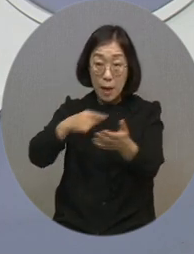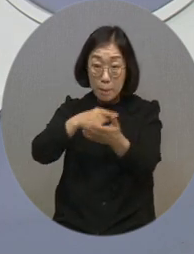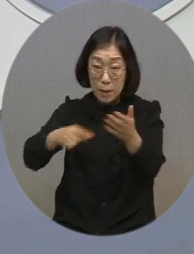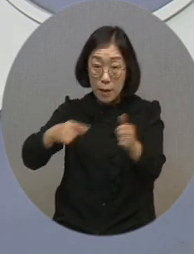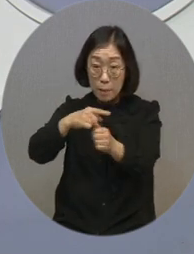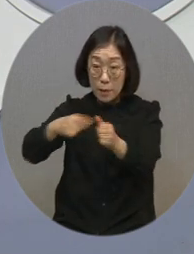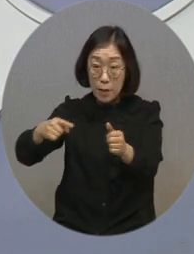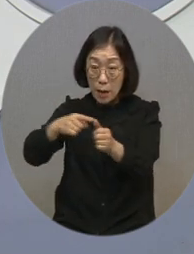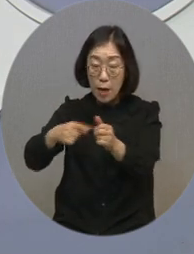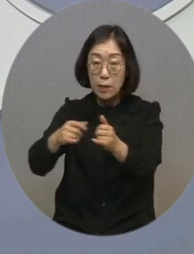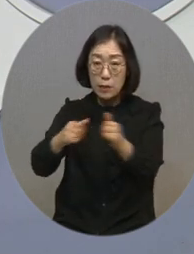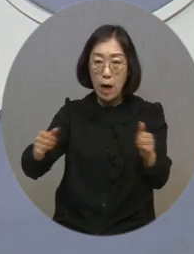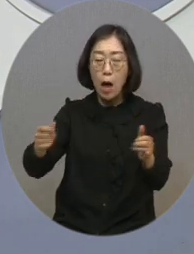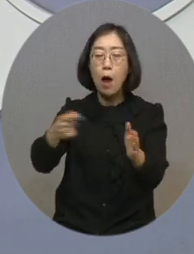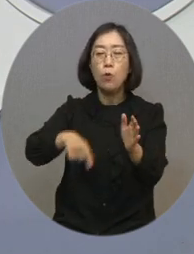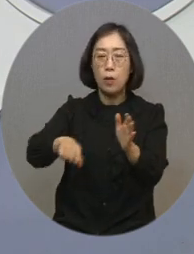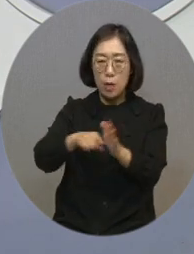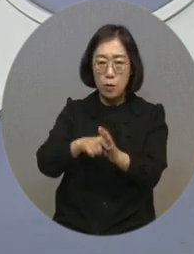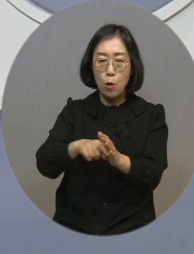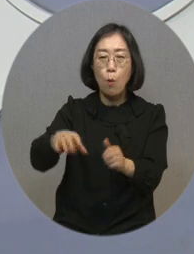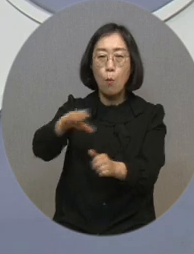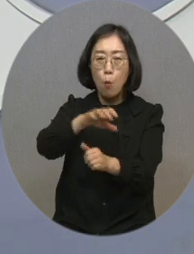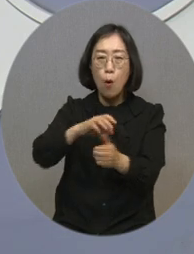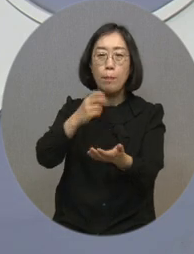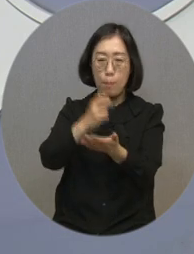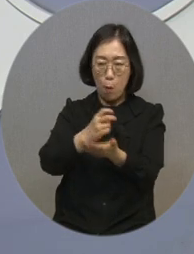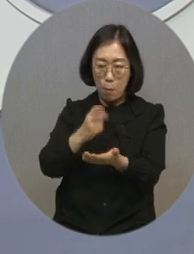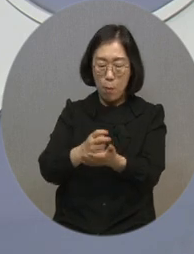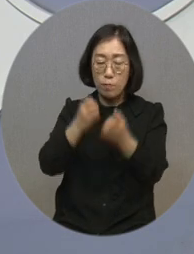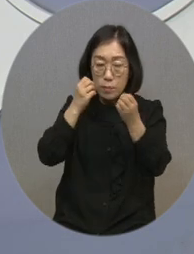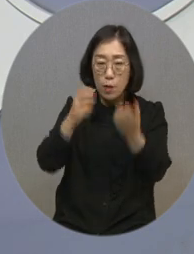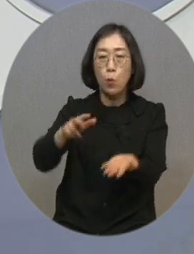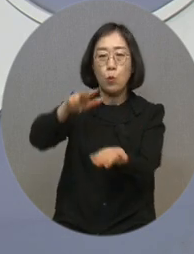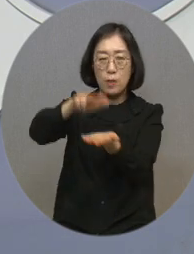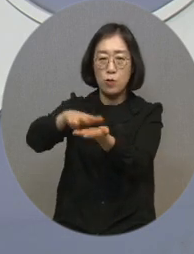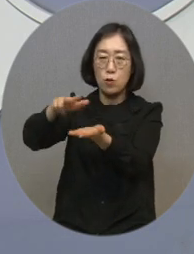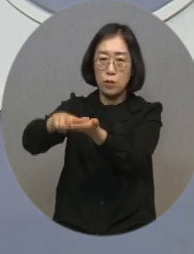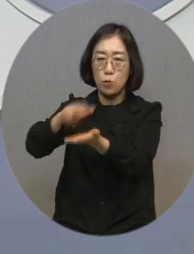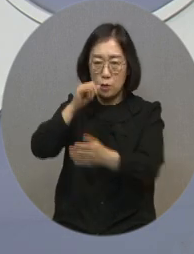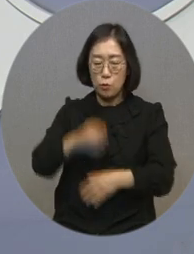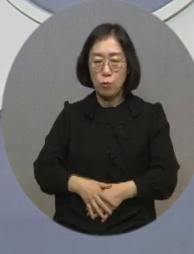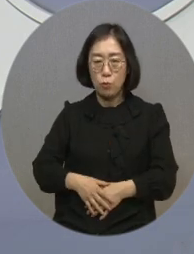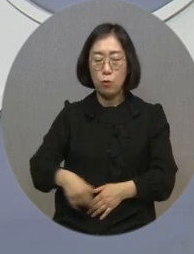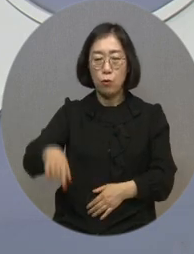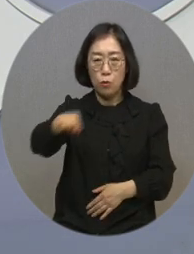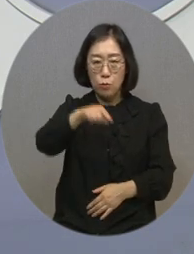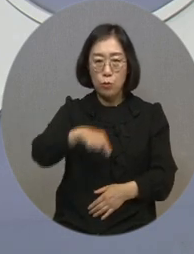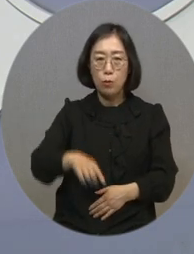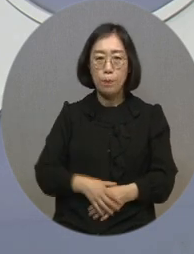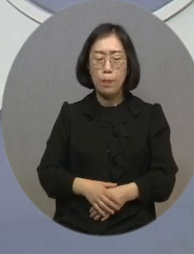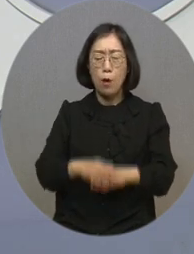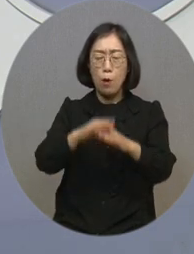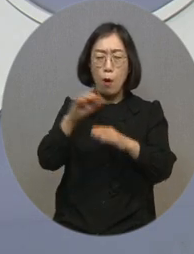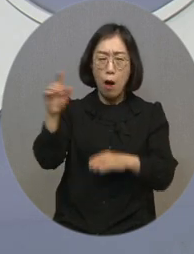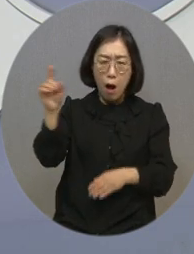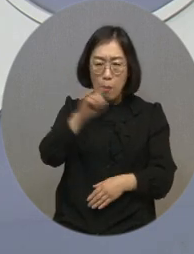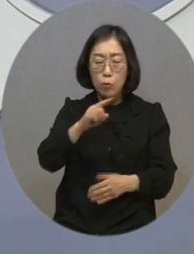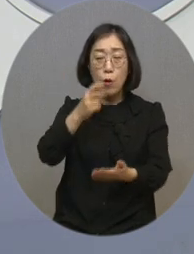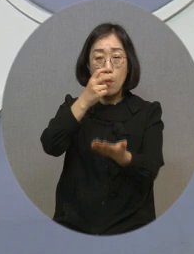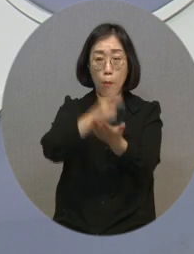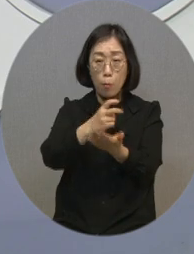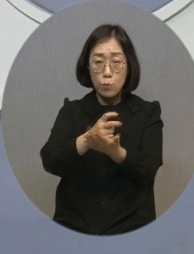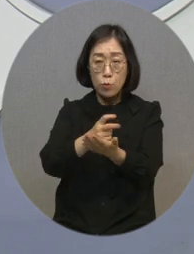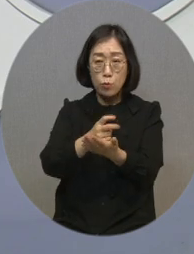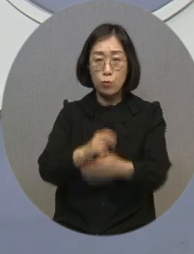구체적으로 나오고 있는 것 같습니다. 이제 그때 깨달았던 것이 정말 뭐든지 법적으로 이게